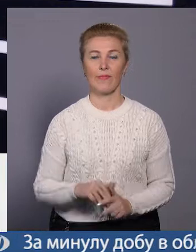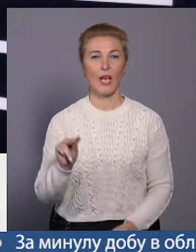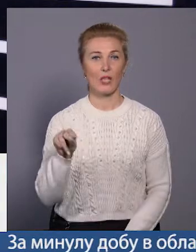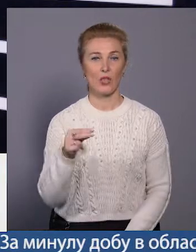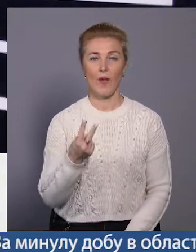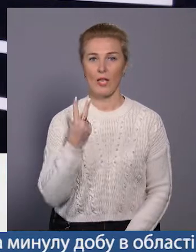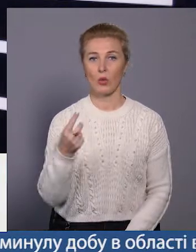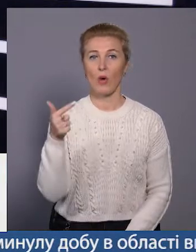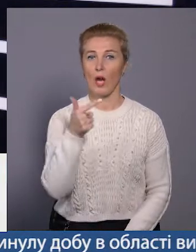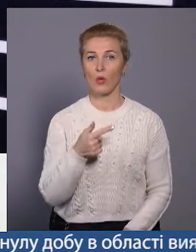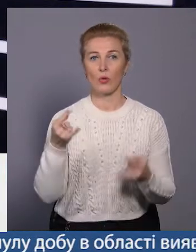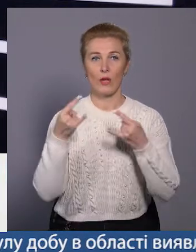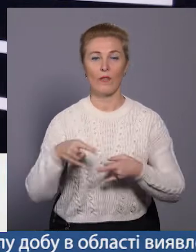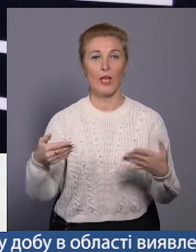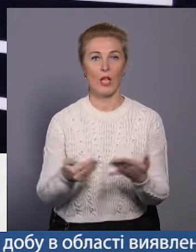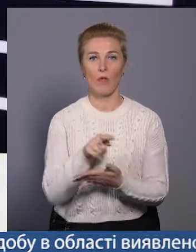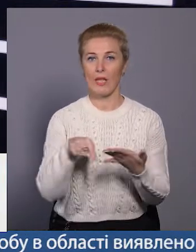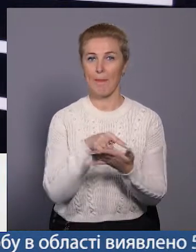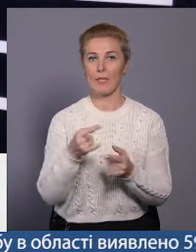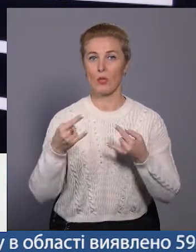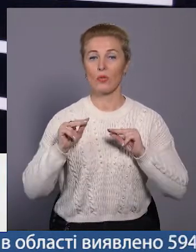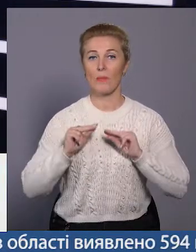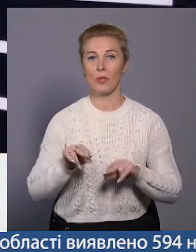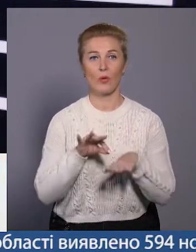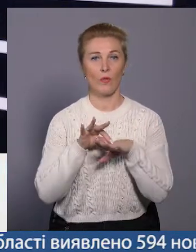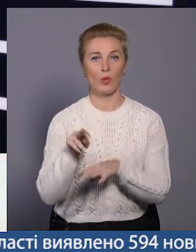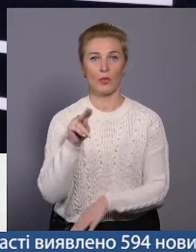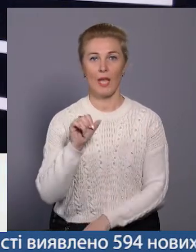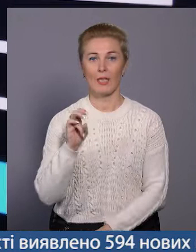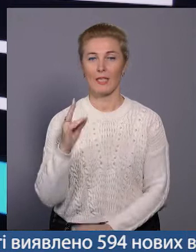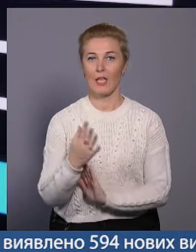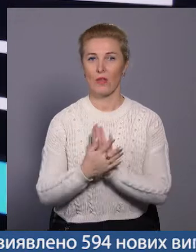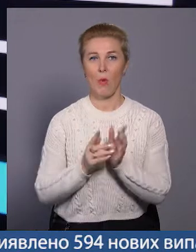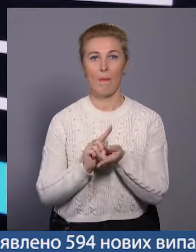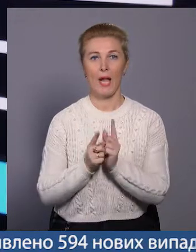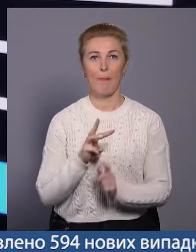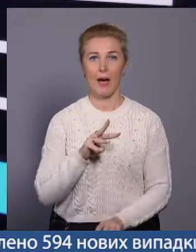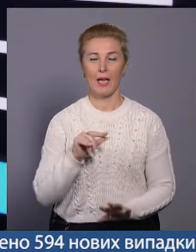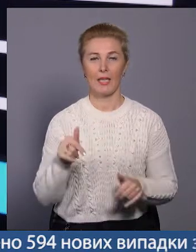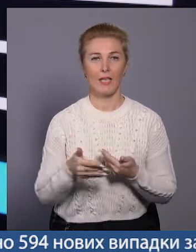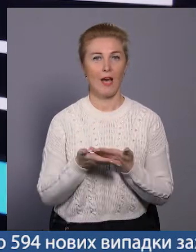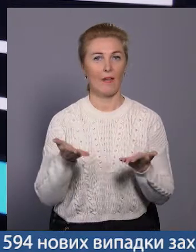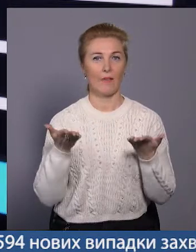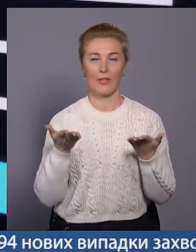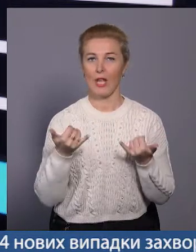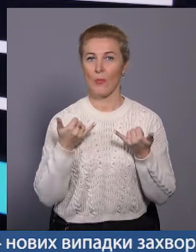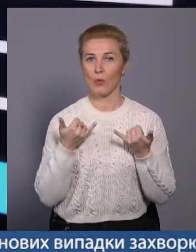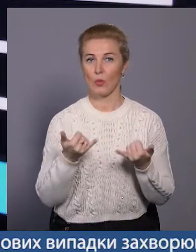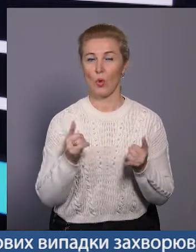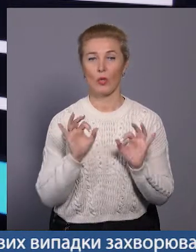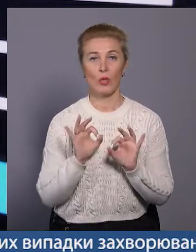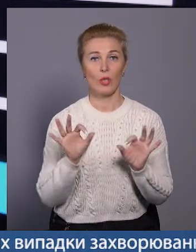Четвер, 2 грудня. В ефірі новини міста. У студії працюю я, Денис Напорчук. На жесту мову перекладає Марина Бірюкова.